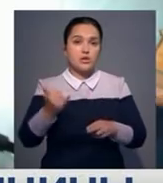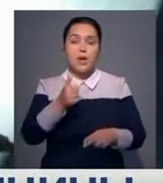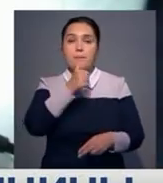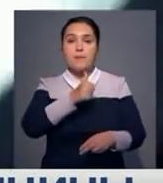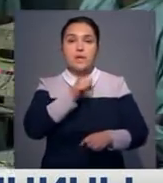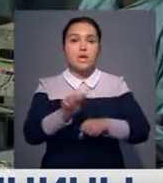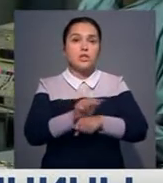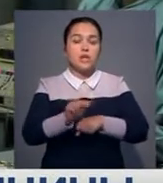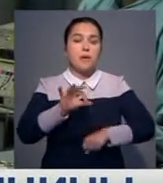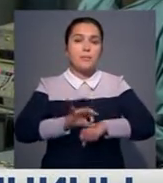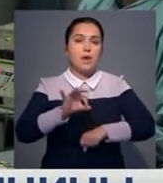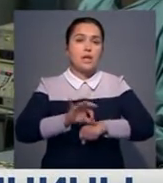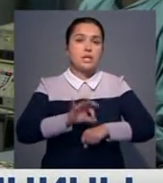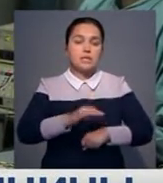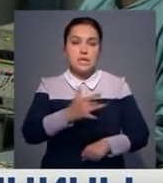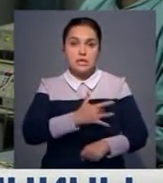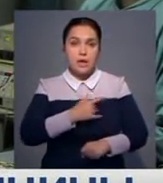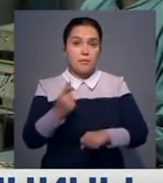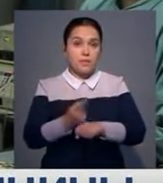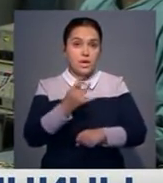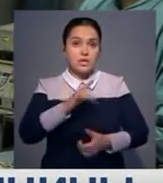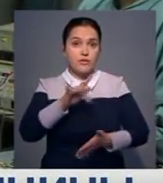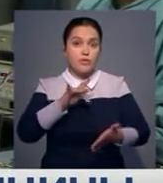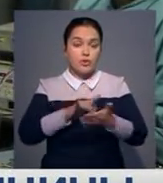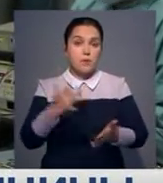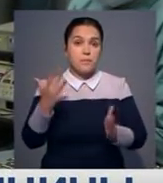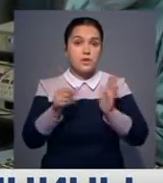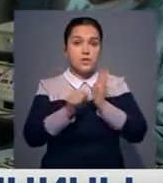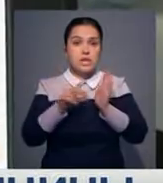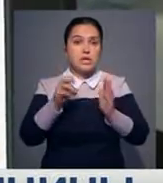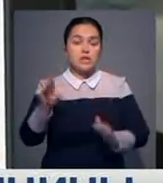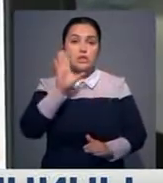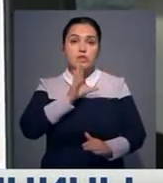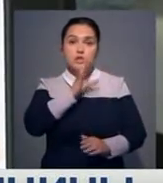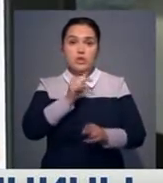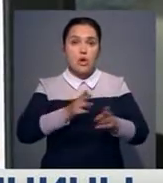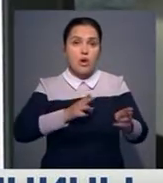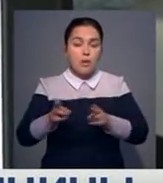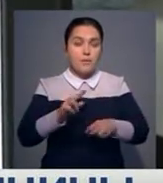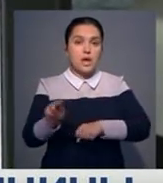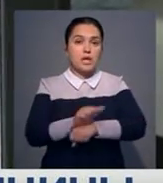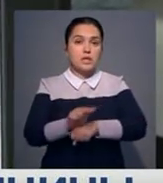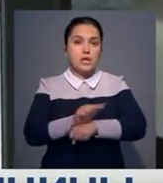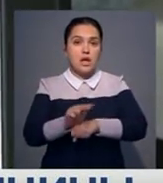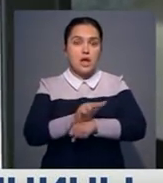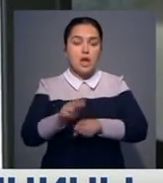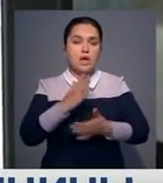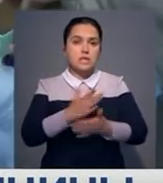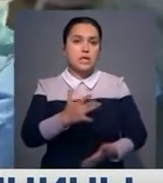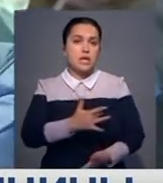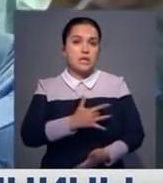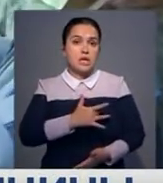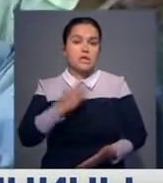лечения болезней сердца. В этот раз впервые в городе для 56-летней пациентки ведет операция по устранению дефекта межпредсердной